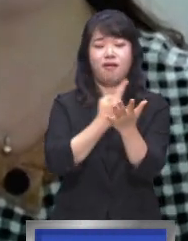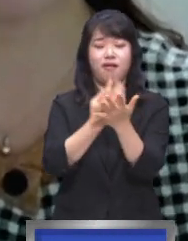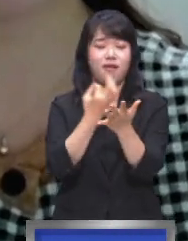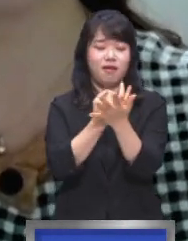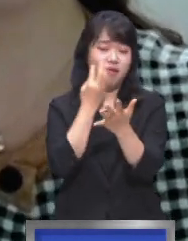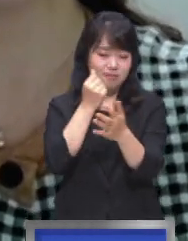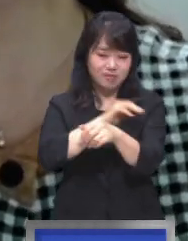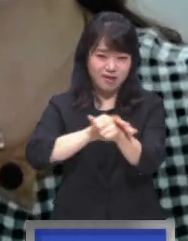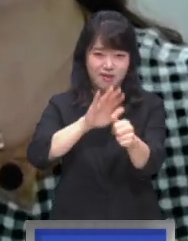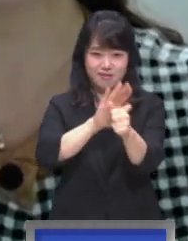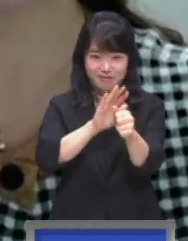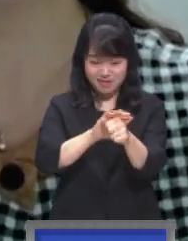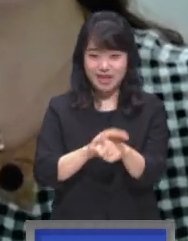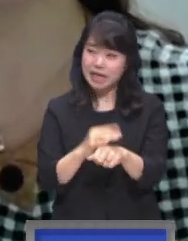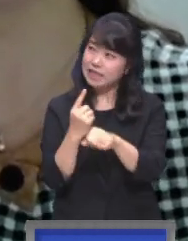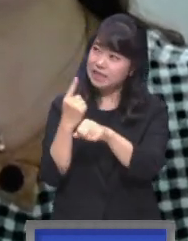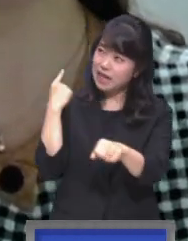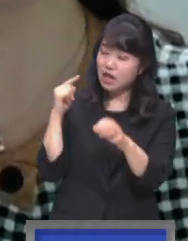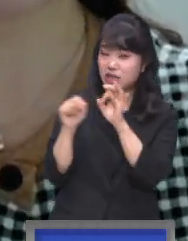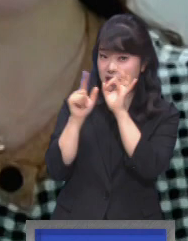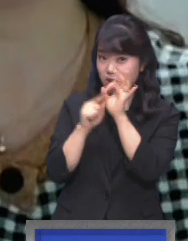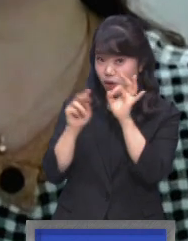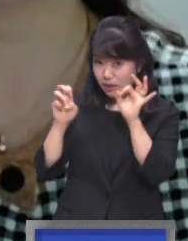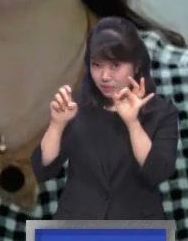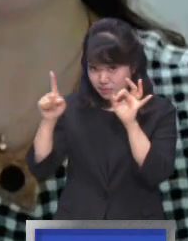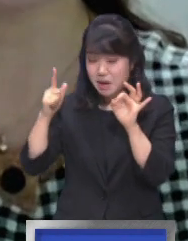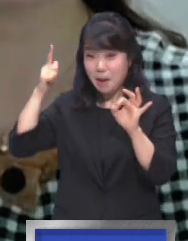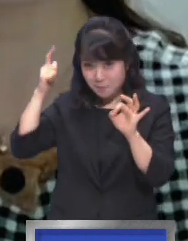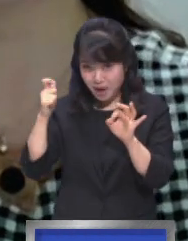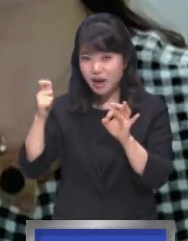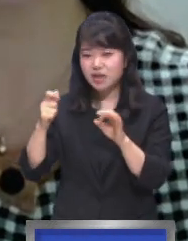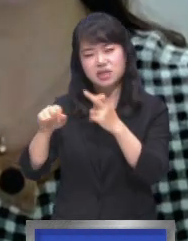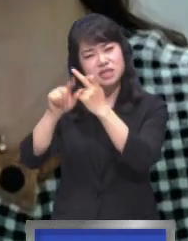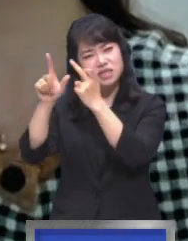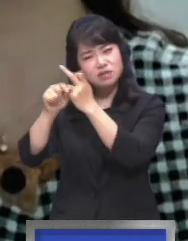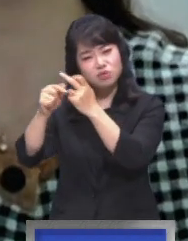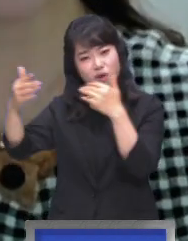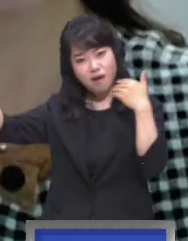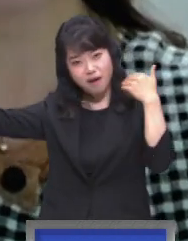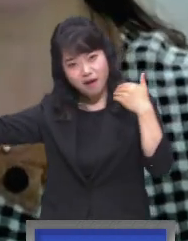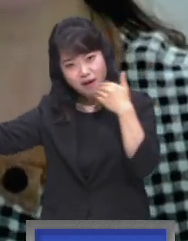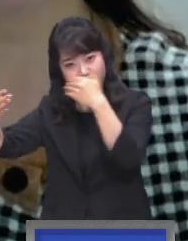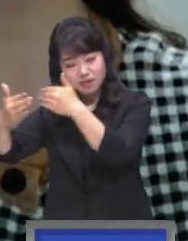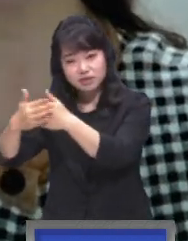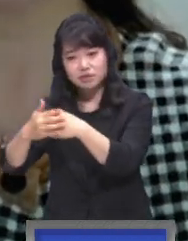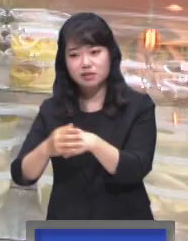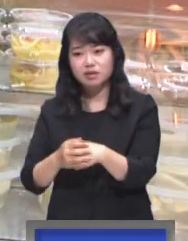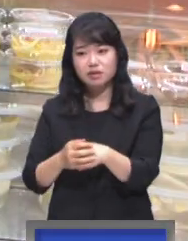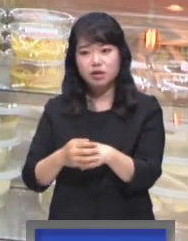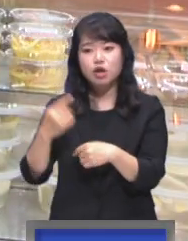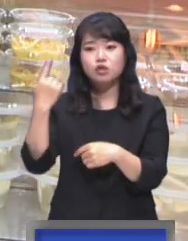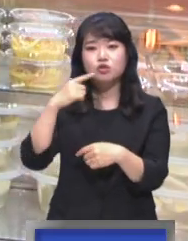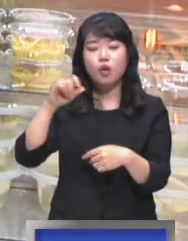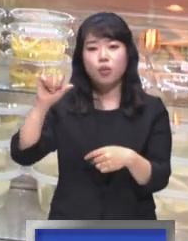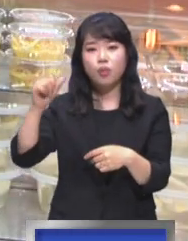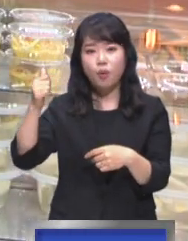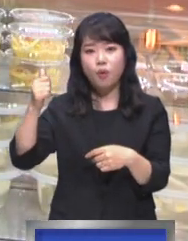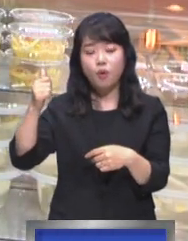하고 있는데, 지난해 10월 31일부터 연말까지 창오동을 시범